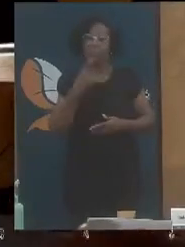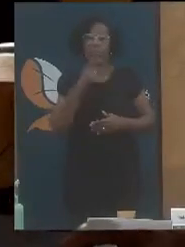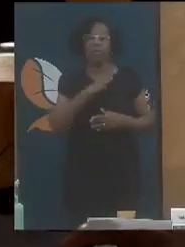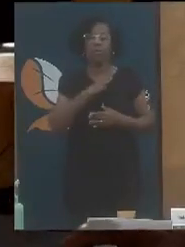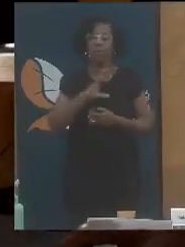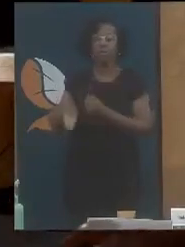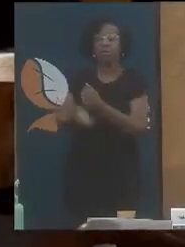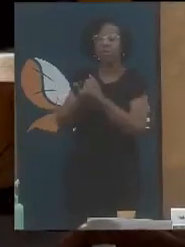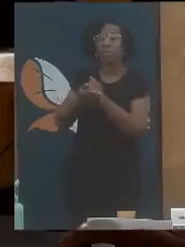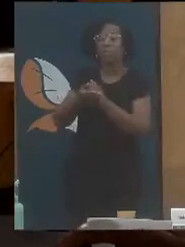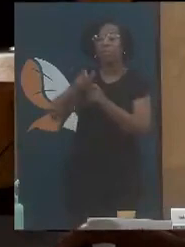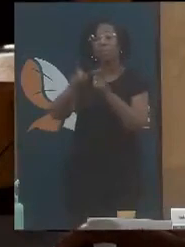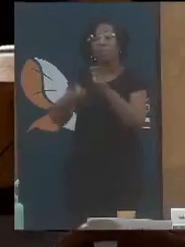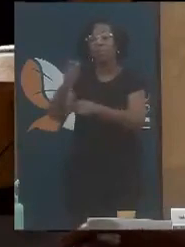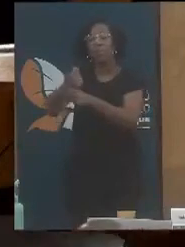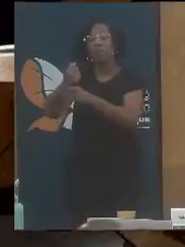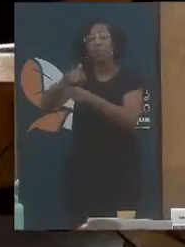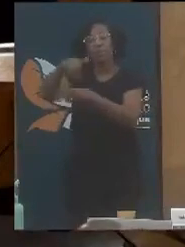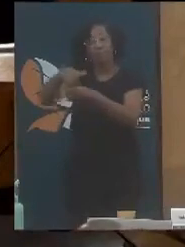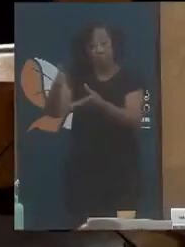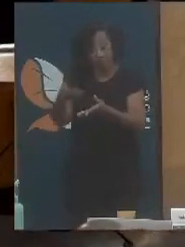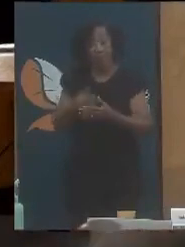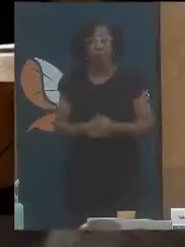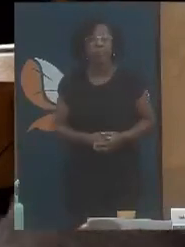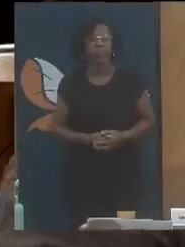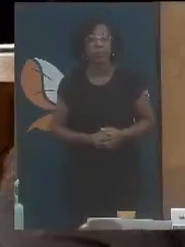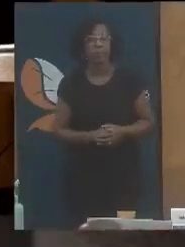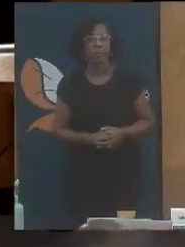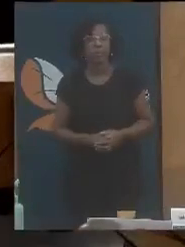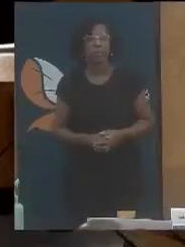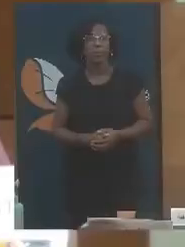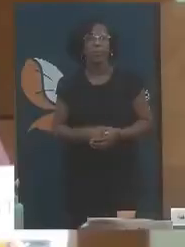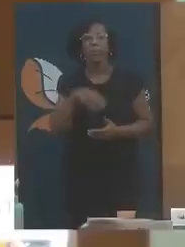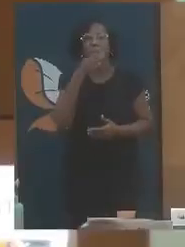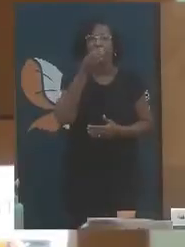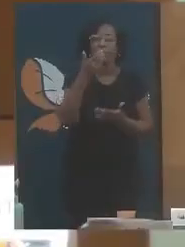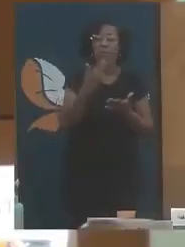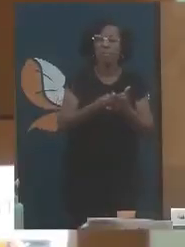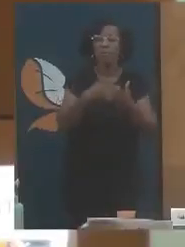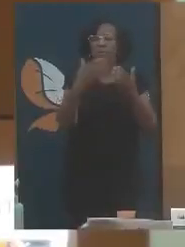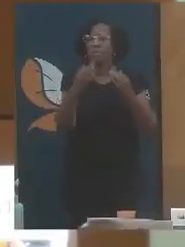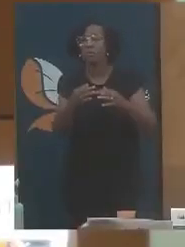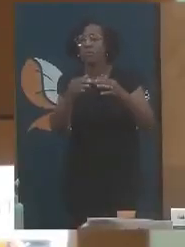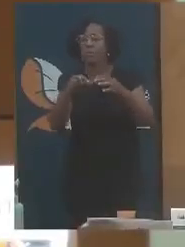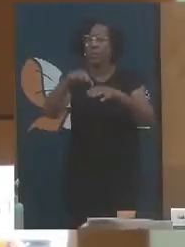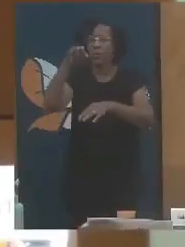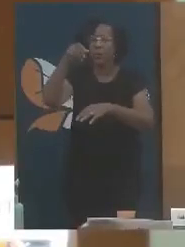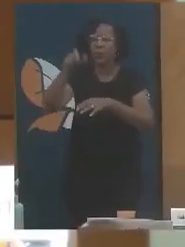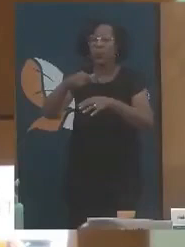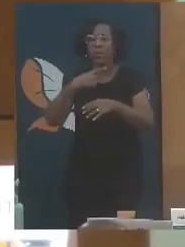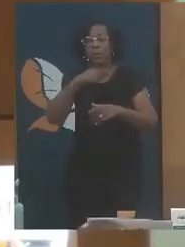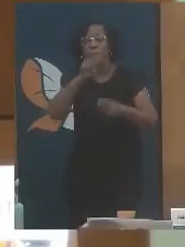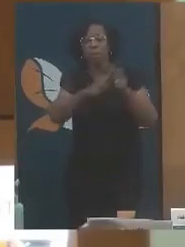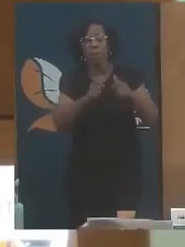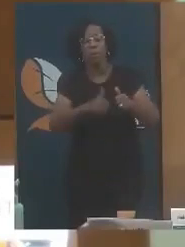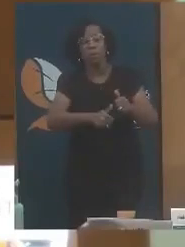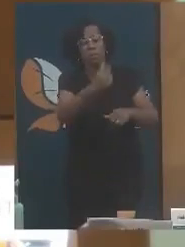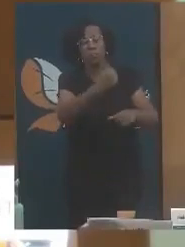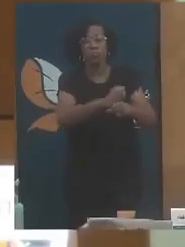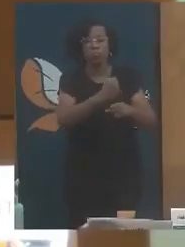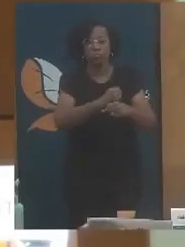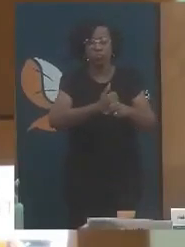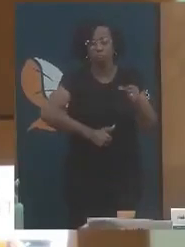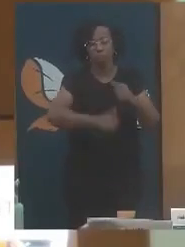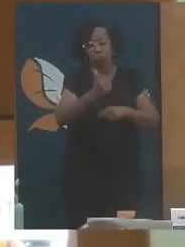soutien de notre personnel. Il ne faut pas livrer, dire que ce n'est pas une affaire d'élus, c'est uniquement les personnels qui se démerdent. C'est nous qui sommes